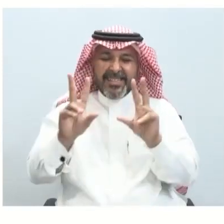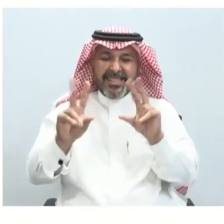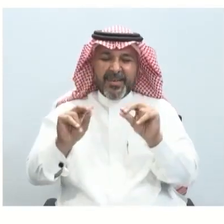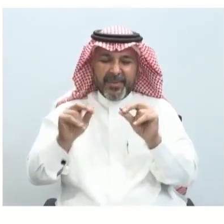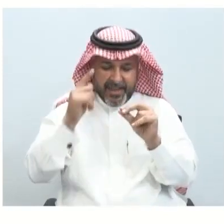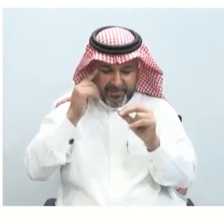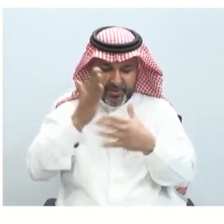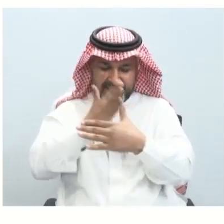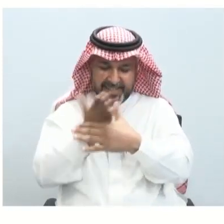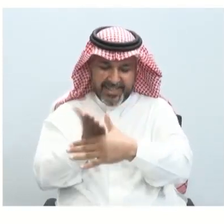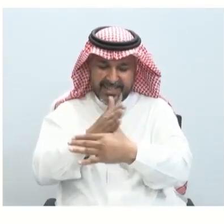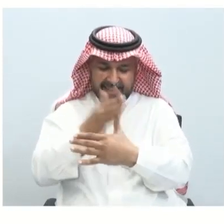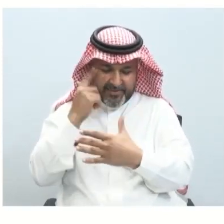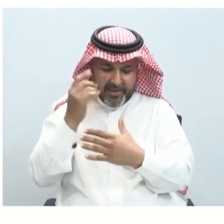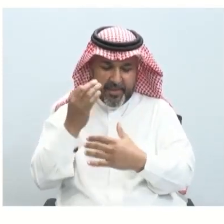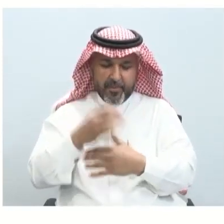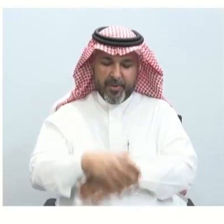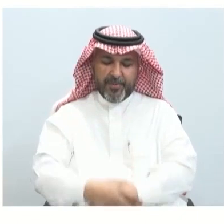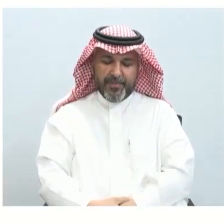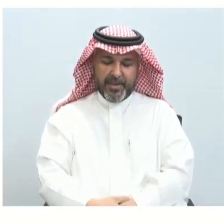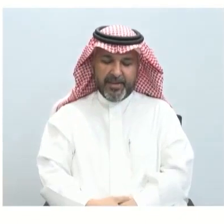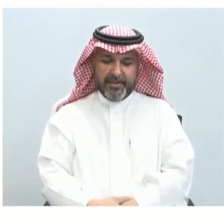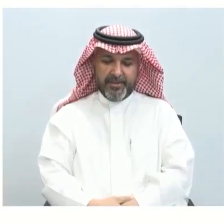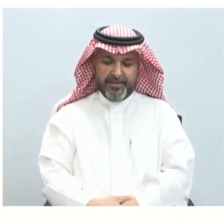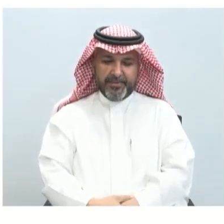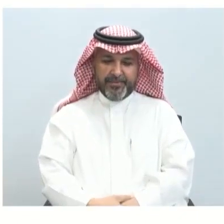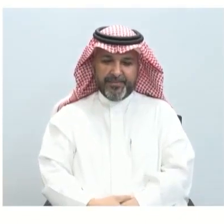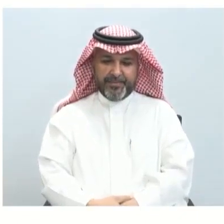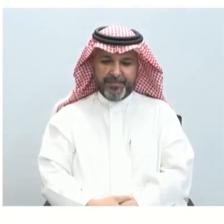ان الطور البيني ليس فتره راحه لهذه